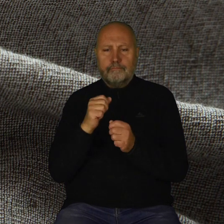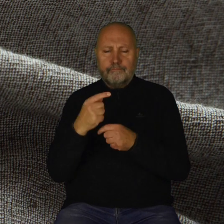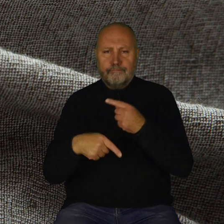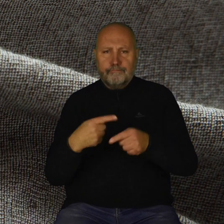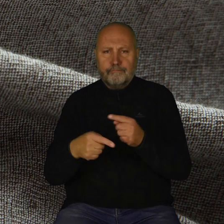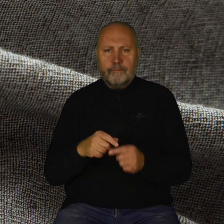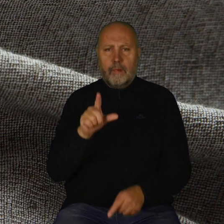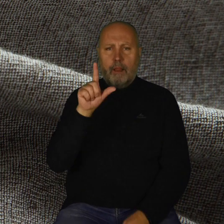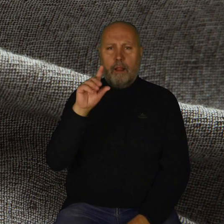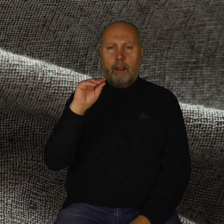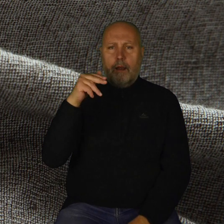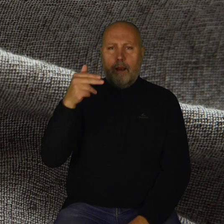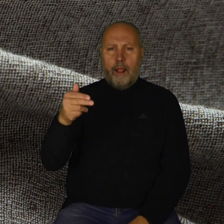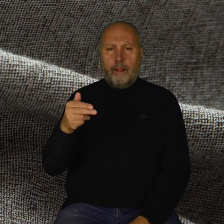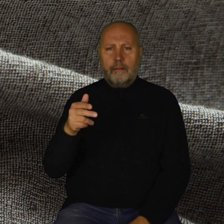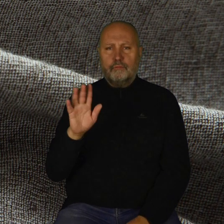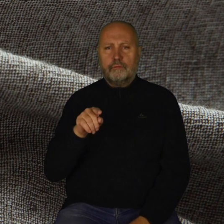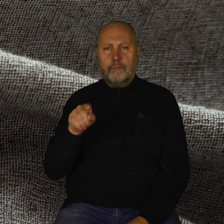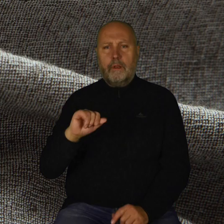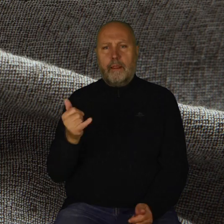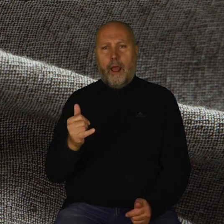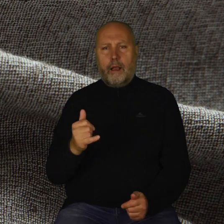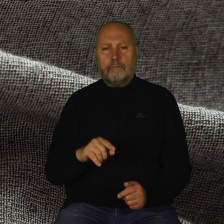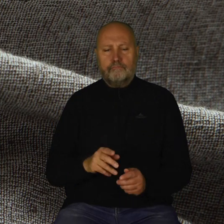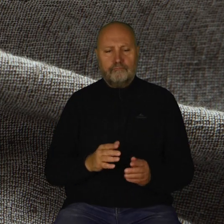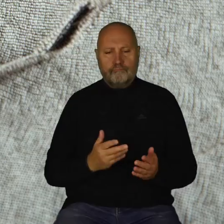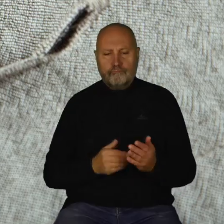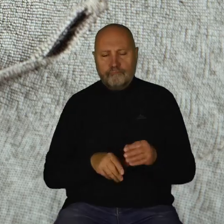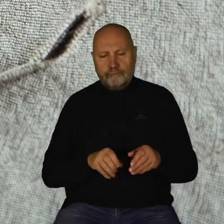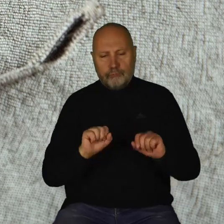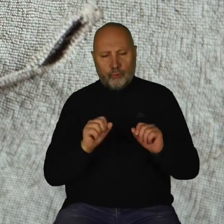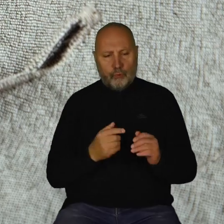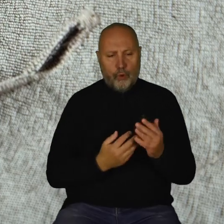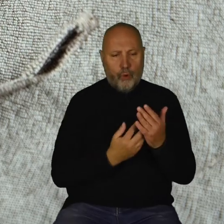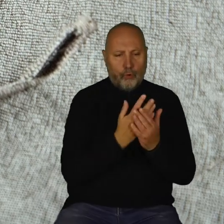powroźnictwo przejść od rośliny do